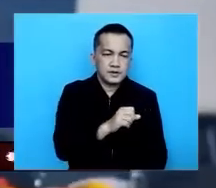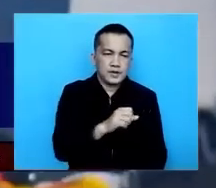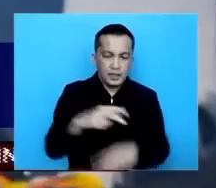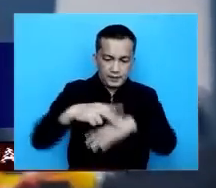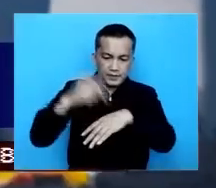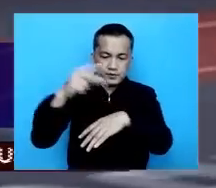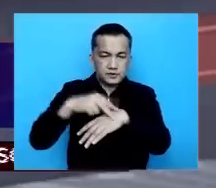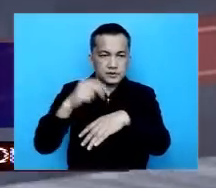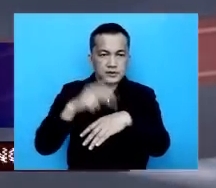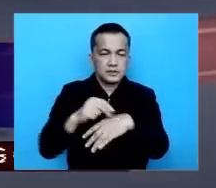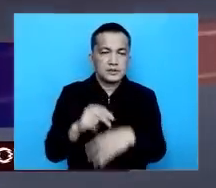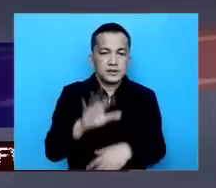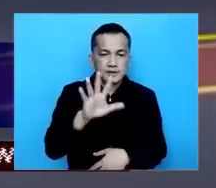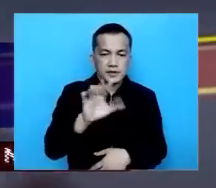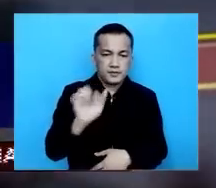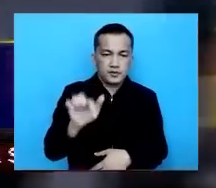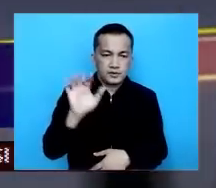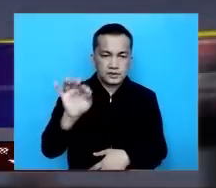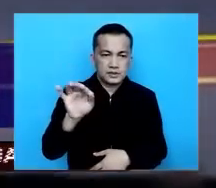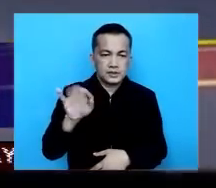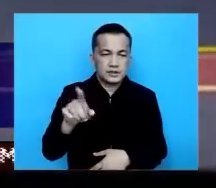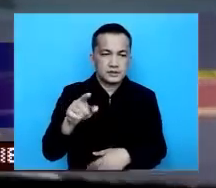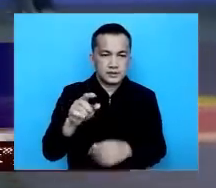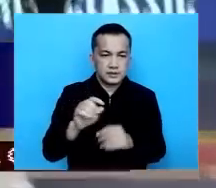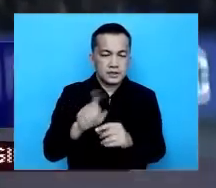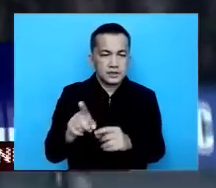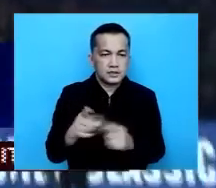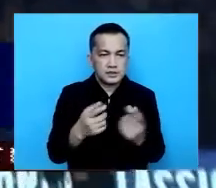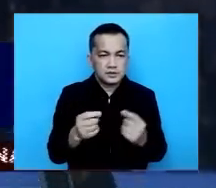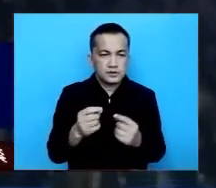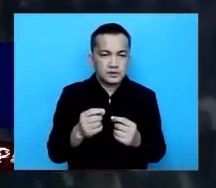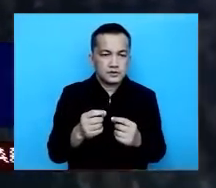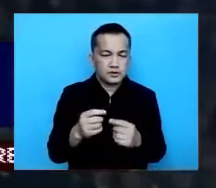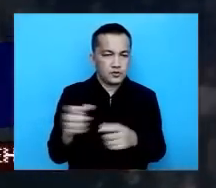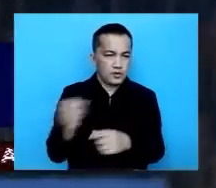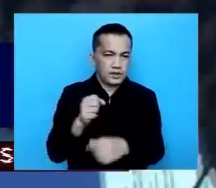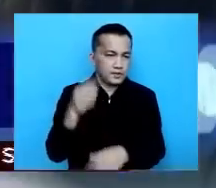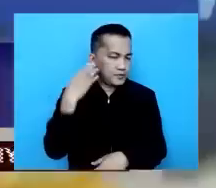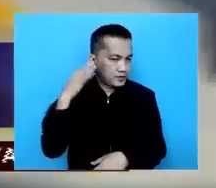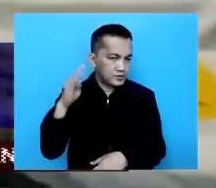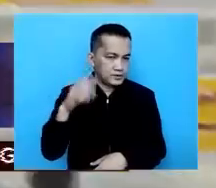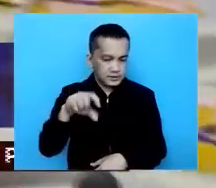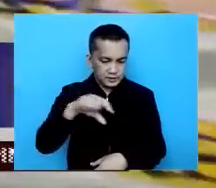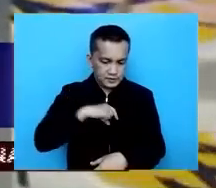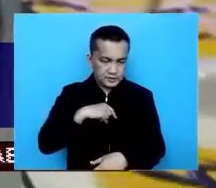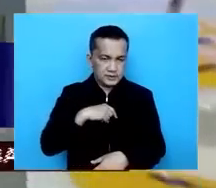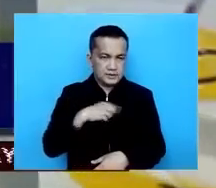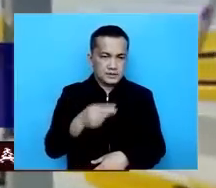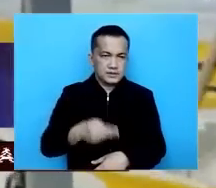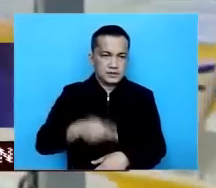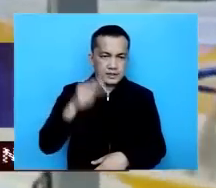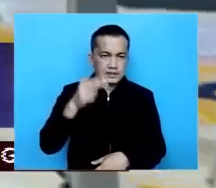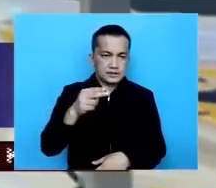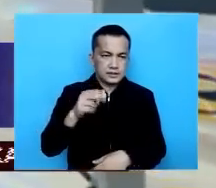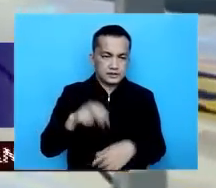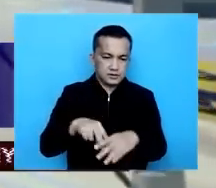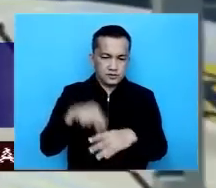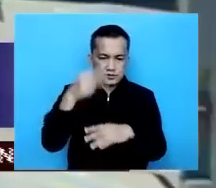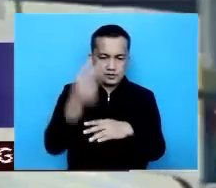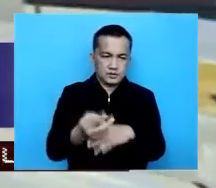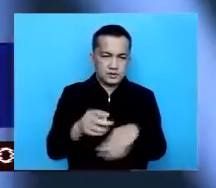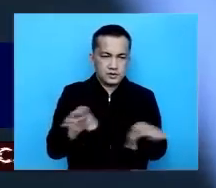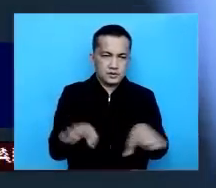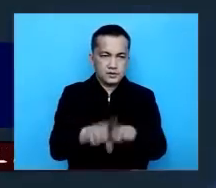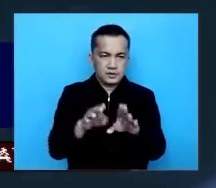meters ang na-clear ng Pinoy pole vaulter para makuha ang bronze medal. Yan ang pinakamataas na talon ni EJ ngayong taon at tumabla sa